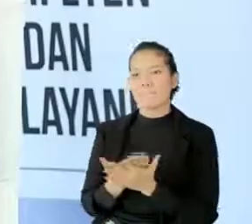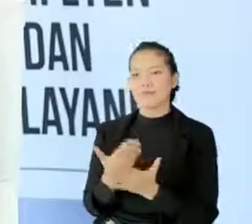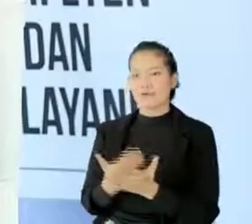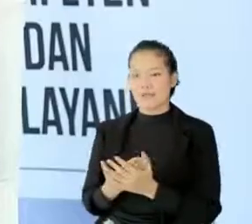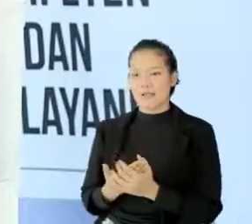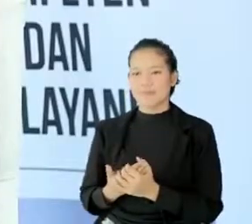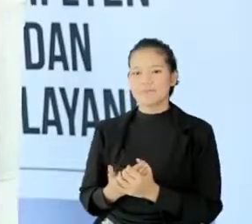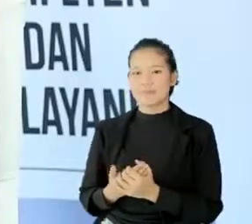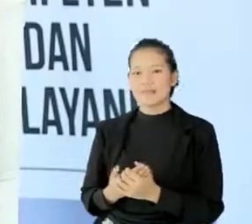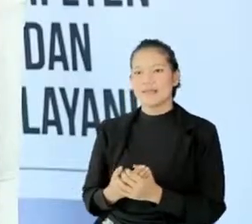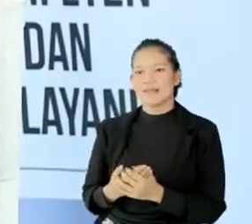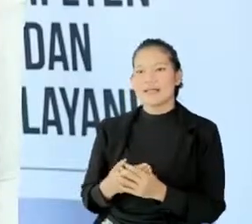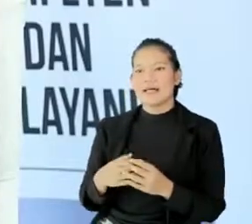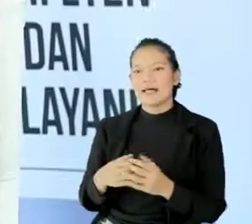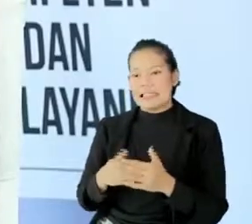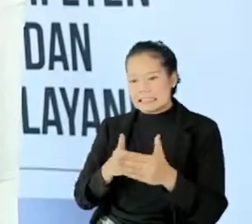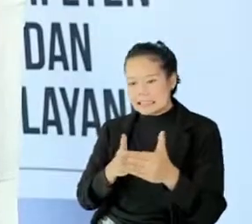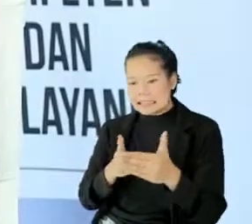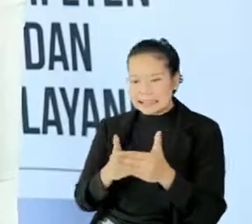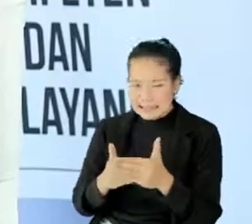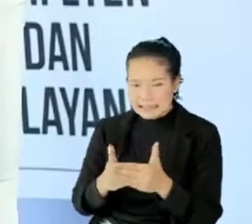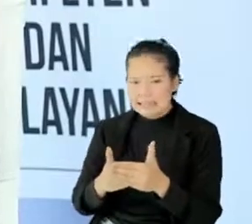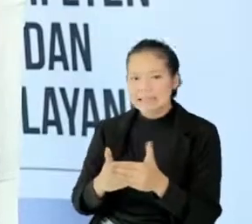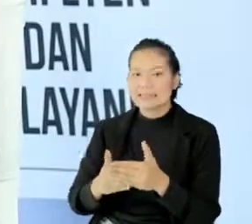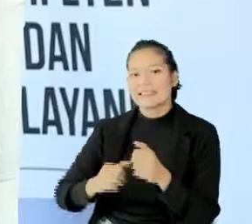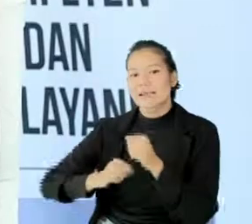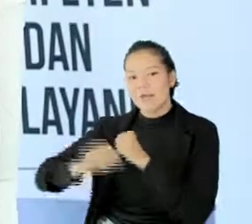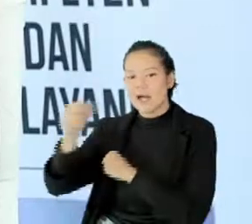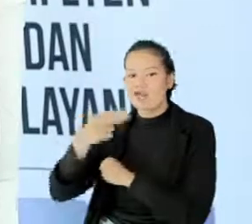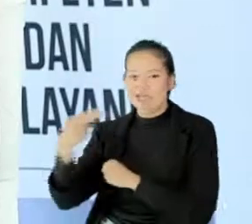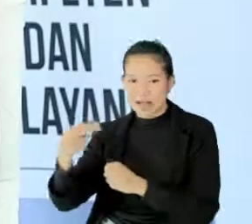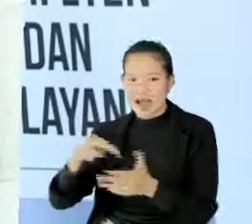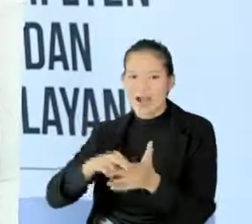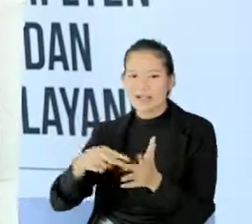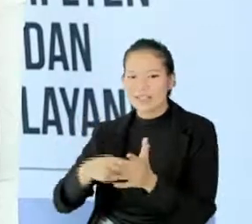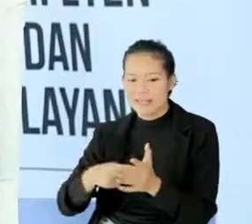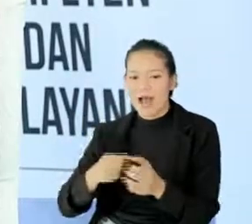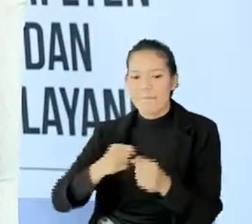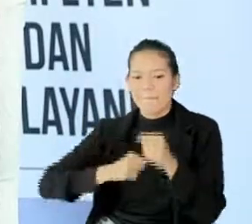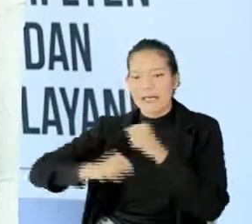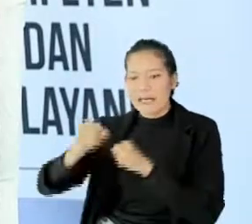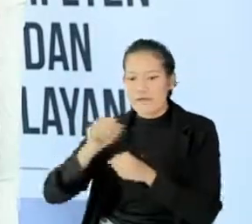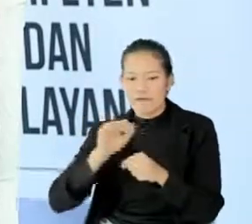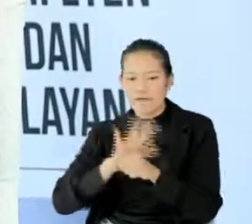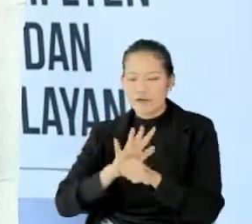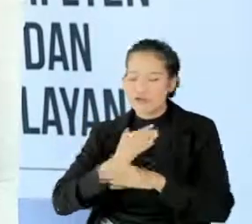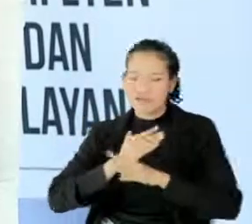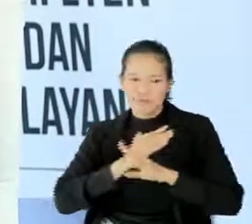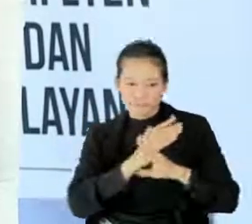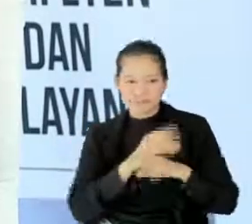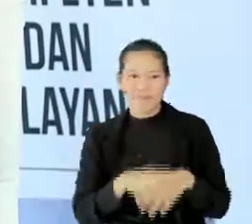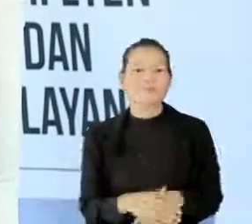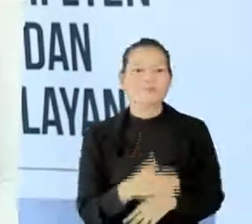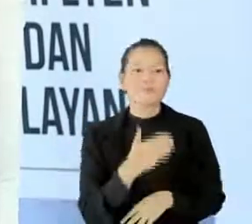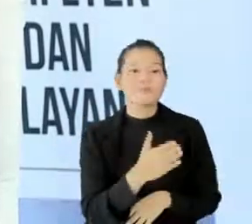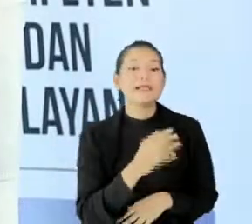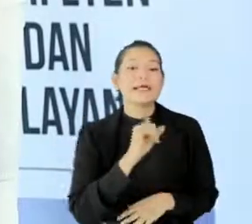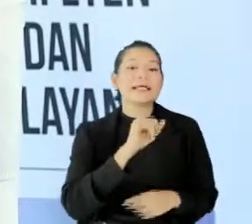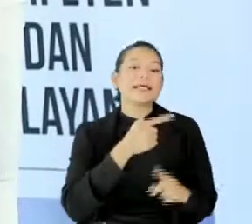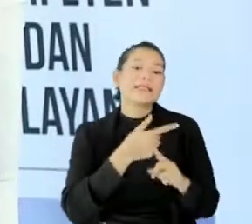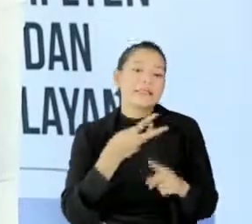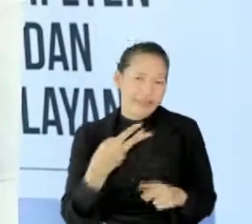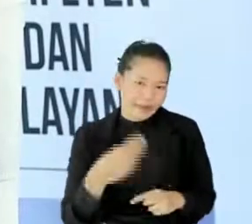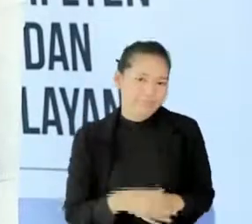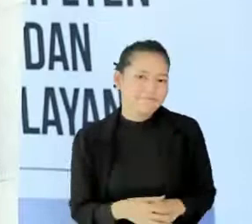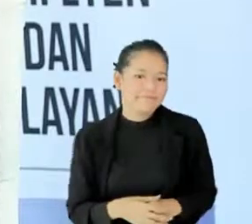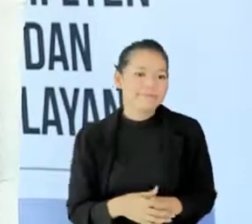mudah-mudahan mendekati momen kemerdekaan, semoga merdeka juga dari virus ya Pak ya. Nah untuk Mas Ye, Mas, bagaimana